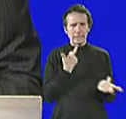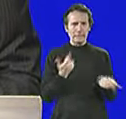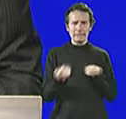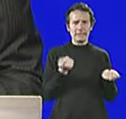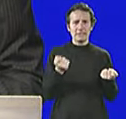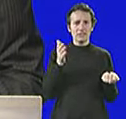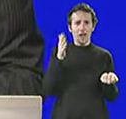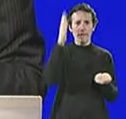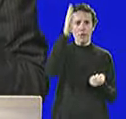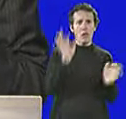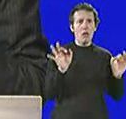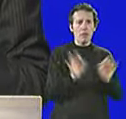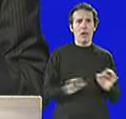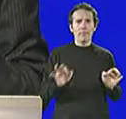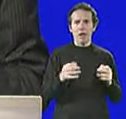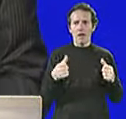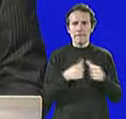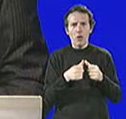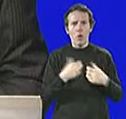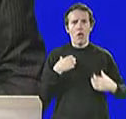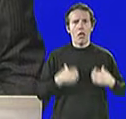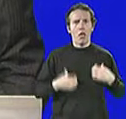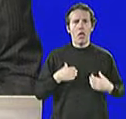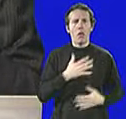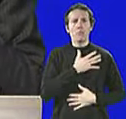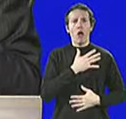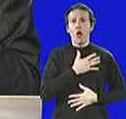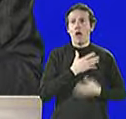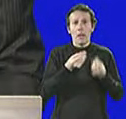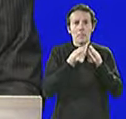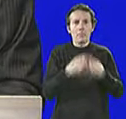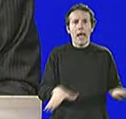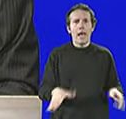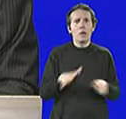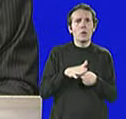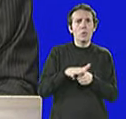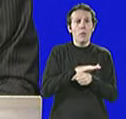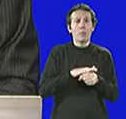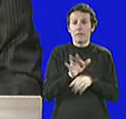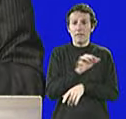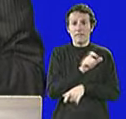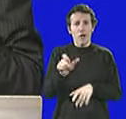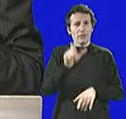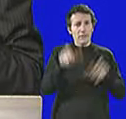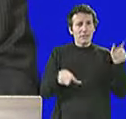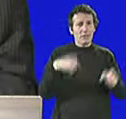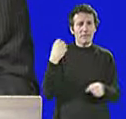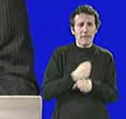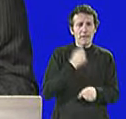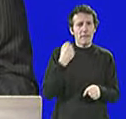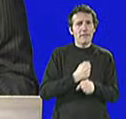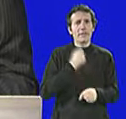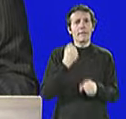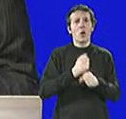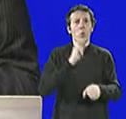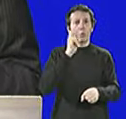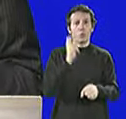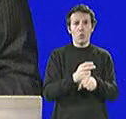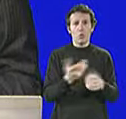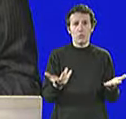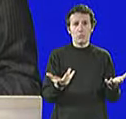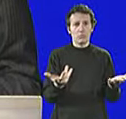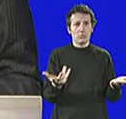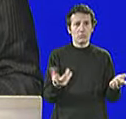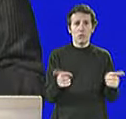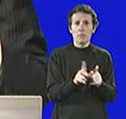destin vivent dans la hantise de tout perdre. Mais cette France qui travaille dur, elle ne veut pas, et je la